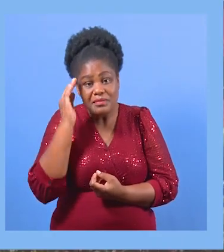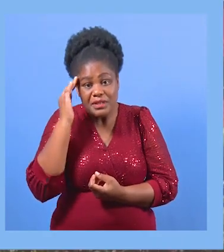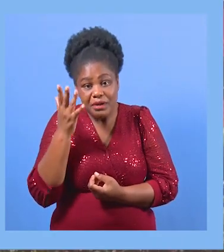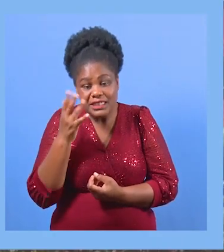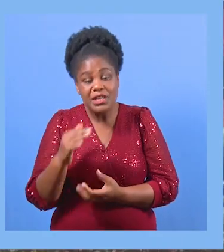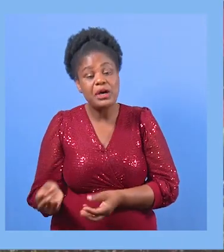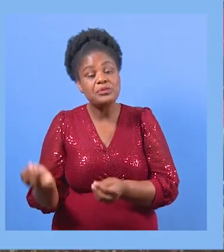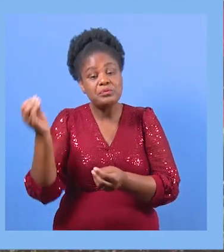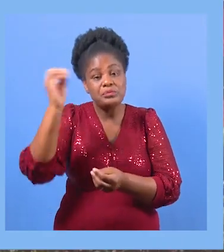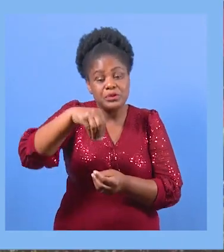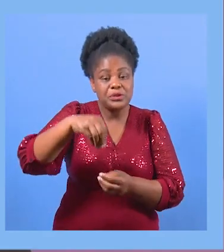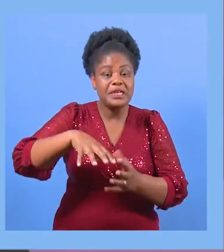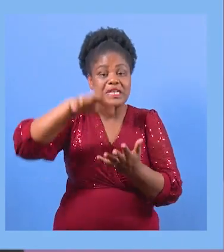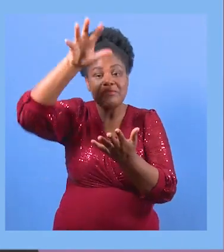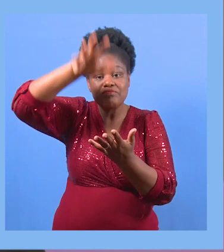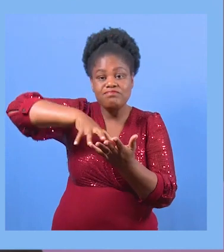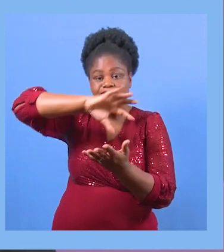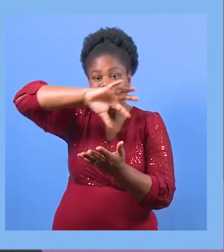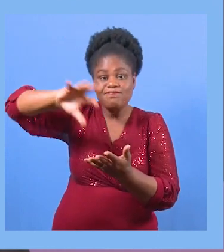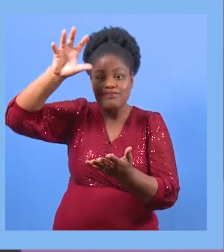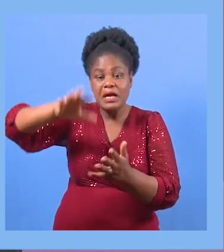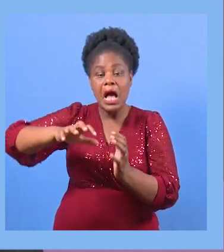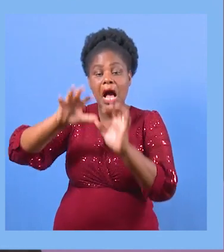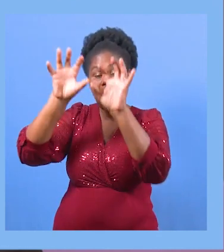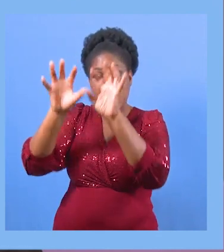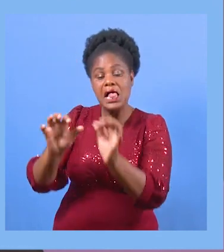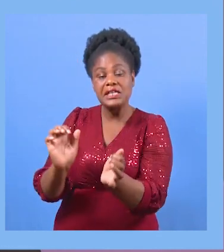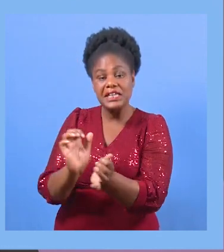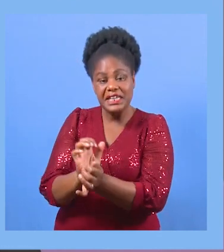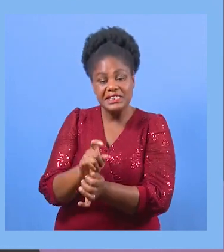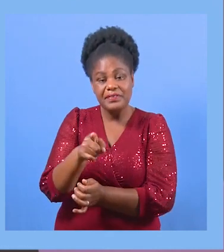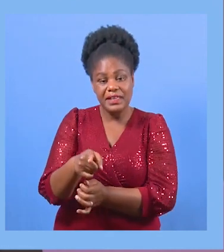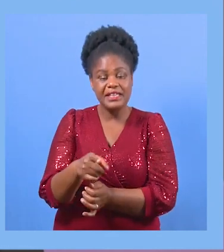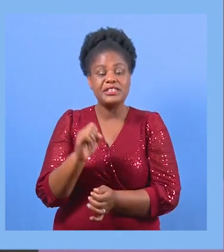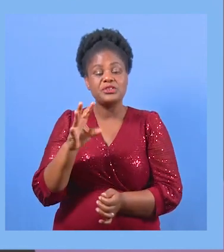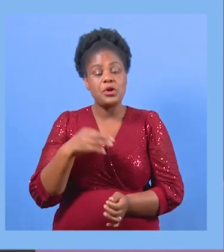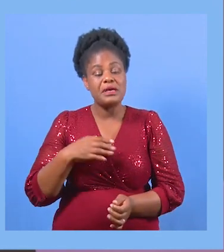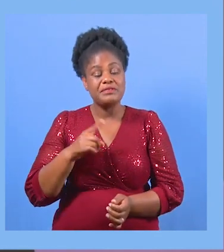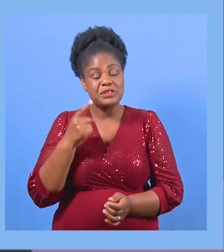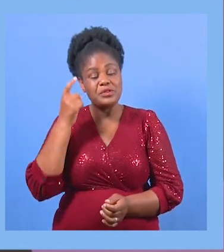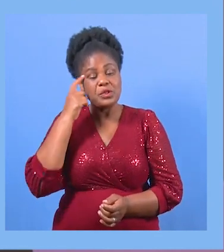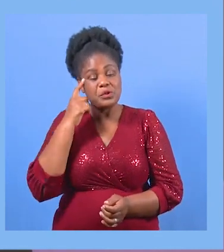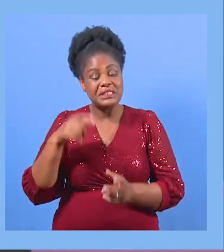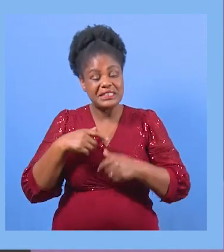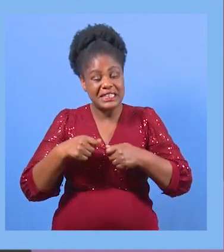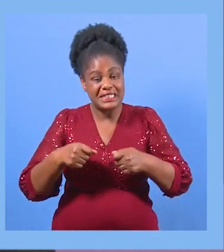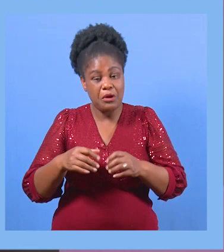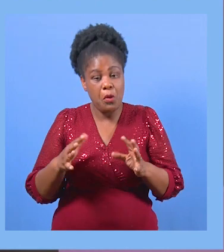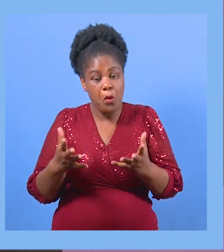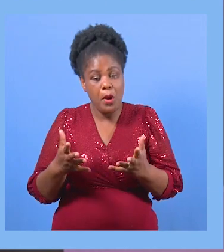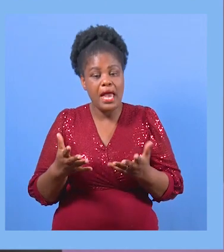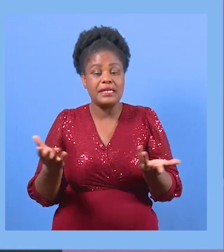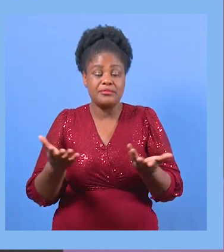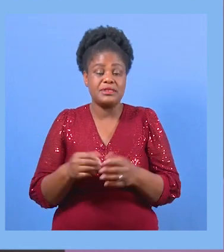chakanaka. Ndambotaura chirongwa changa tikati chirango, ndida kukuradza kuti ndinokwanisa kuzoti une zvido zvako. Asi dambudziko hazvisisina